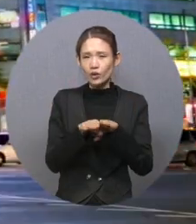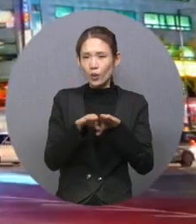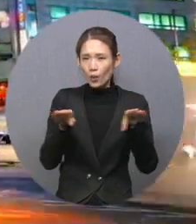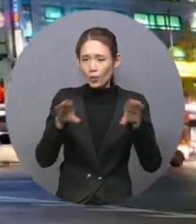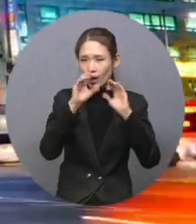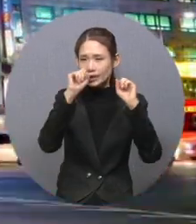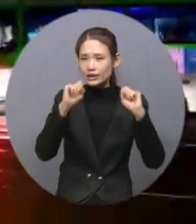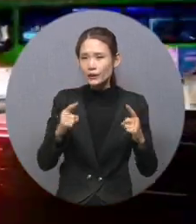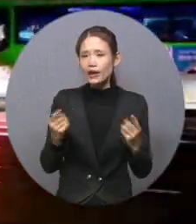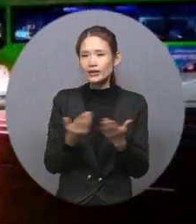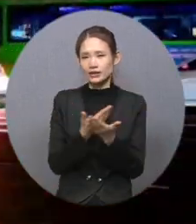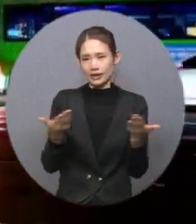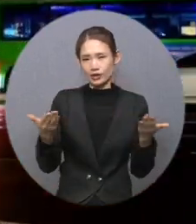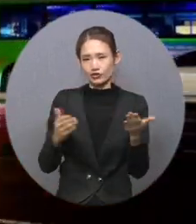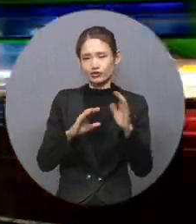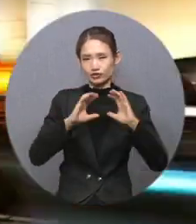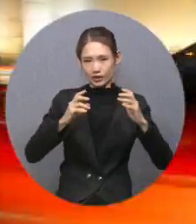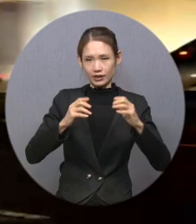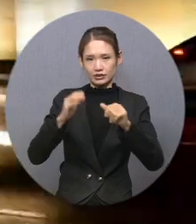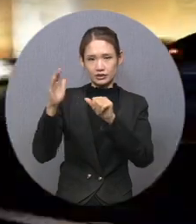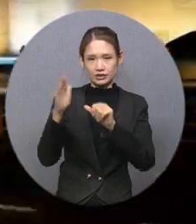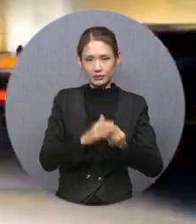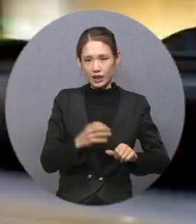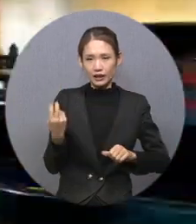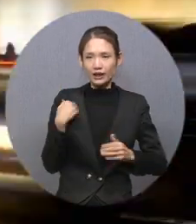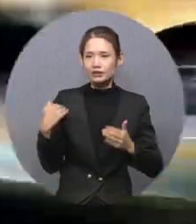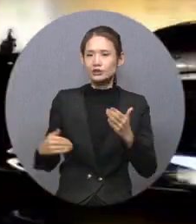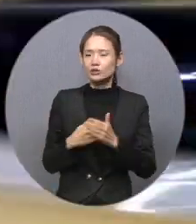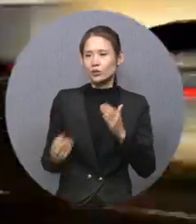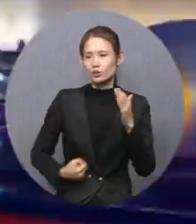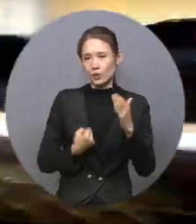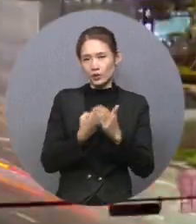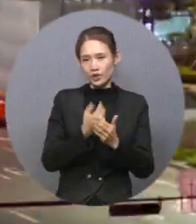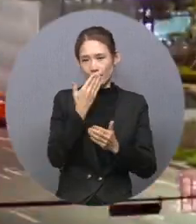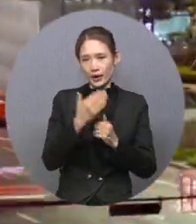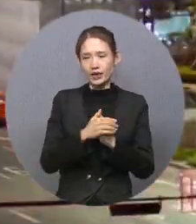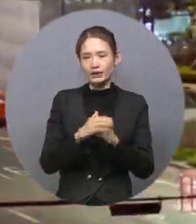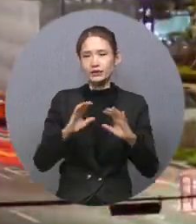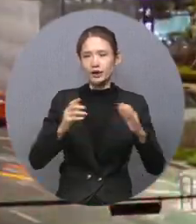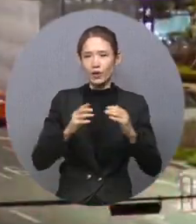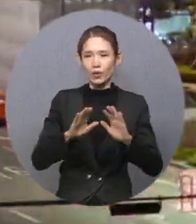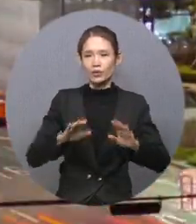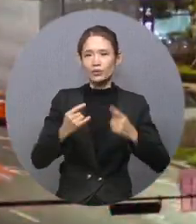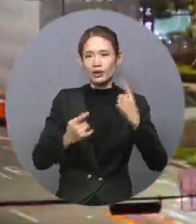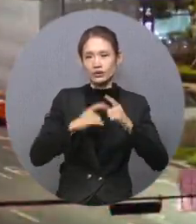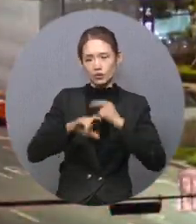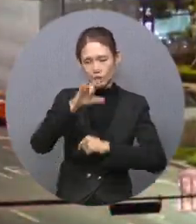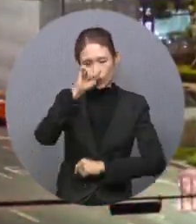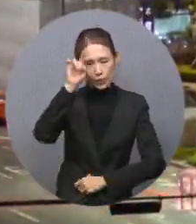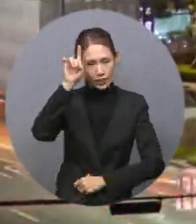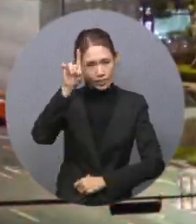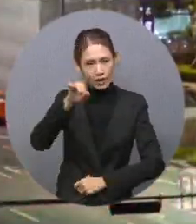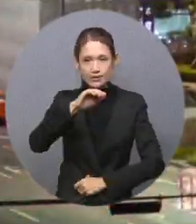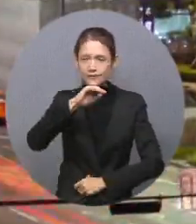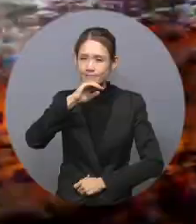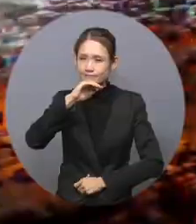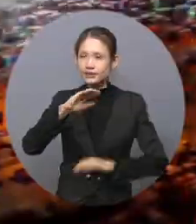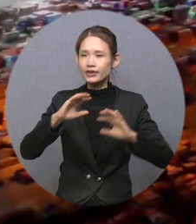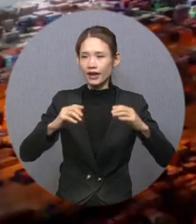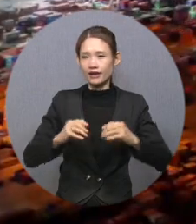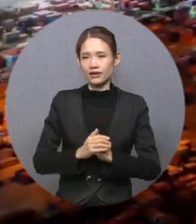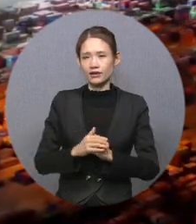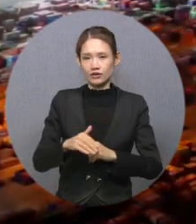주어지는 나라 실패해도 다시 도전할 수 있는 나라 오늘보다 더 나은 내일이 기다려지는 나라